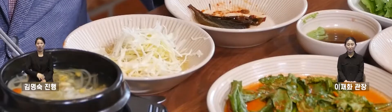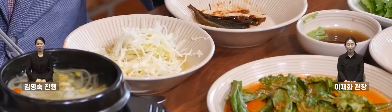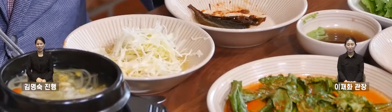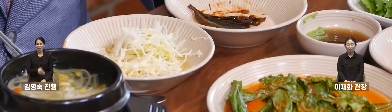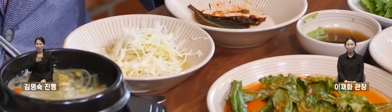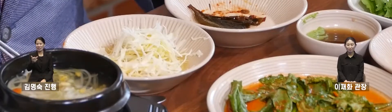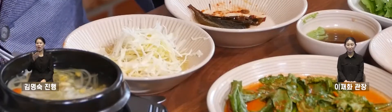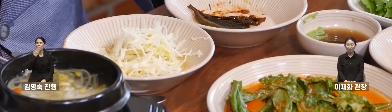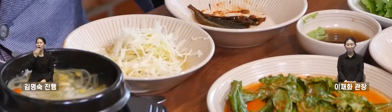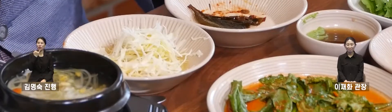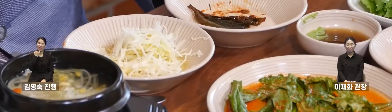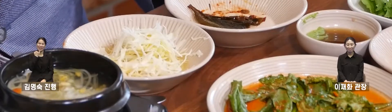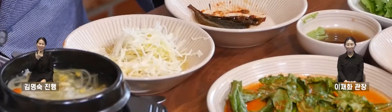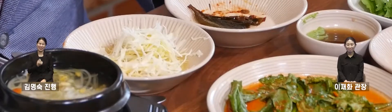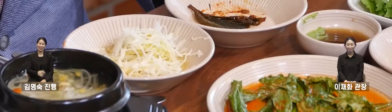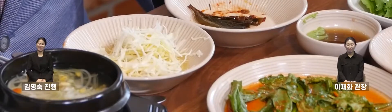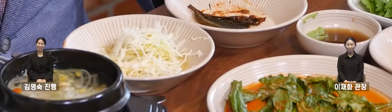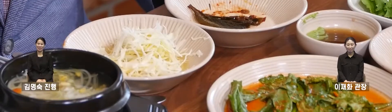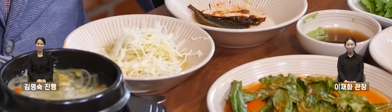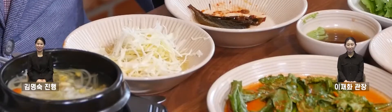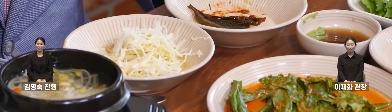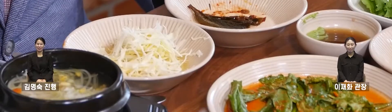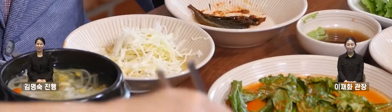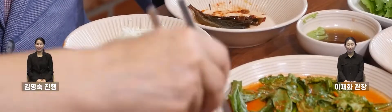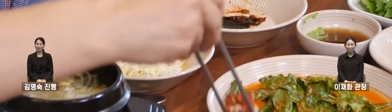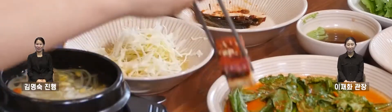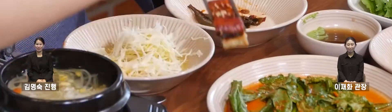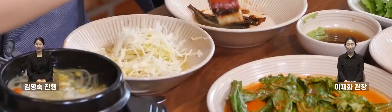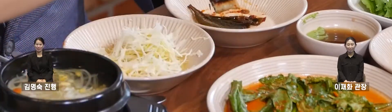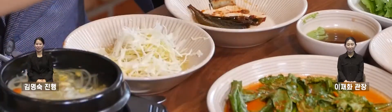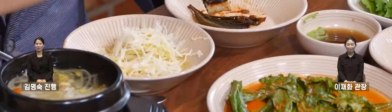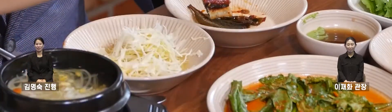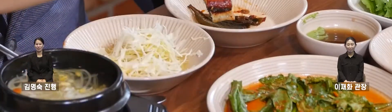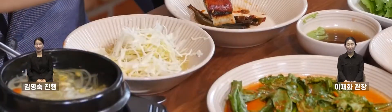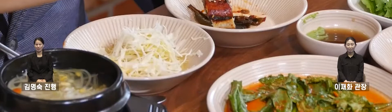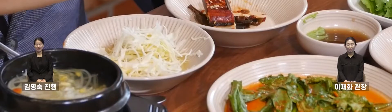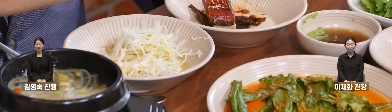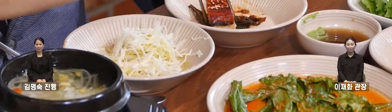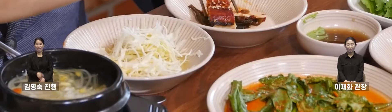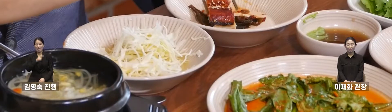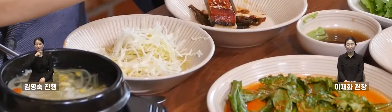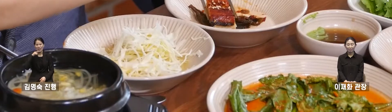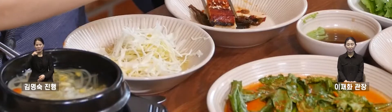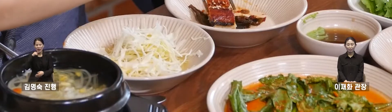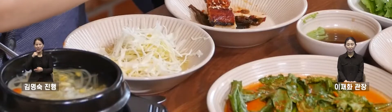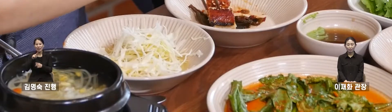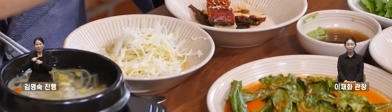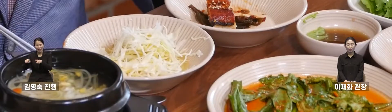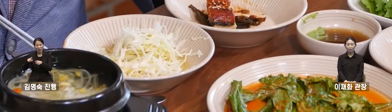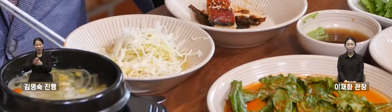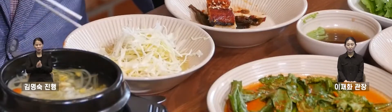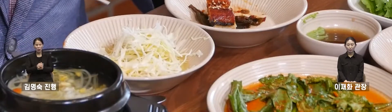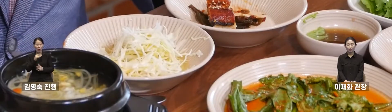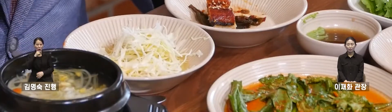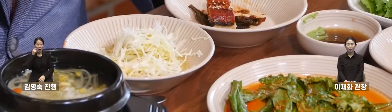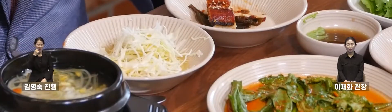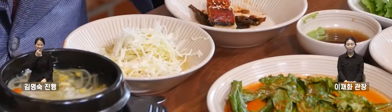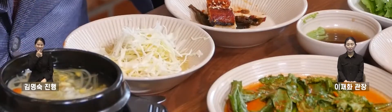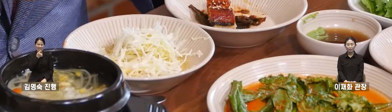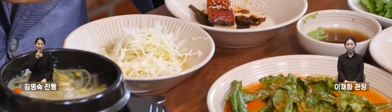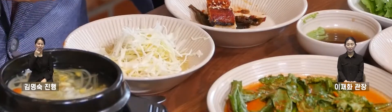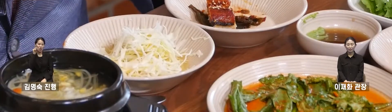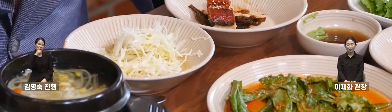저는 입이 커서 조금 큰 거 먹어도 되거든요. 요거는 이제 양념하고 소금 같이. 예.